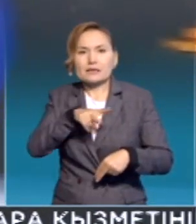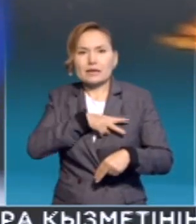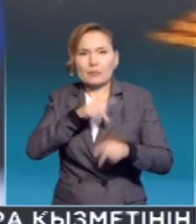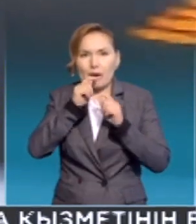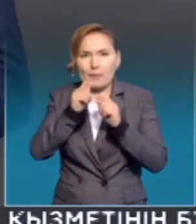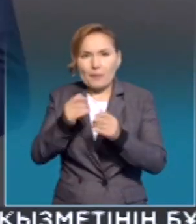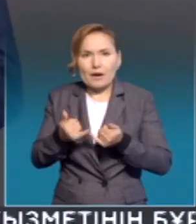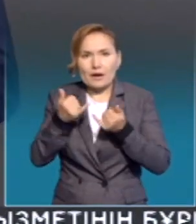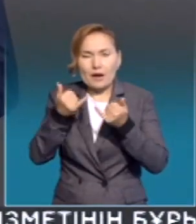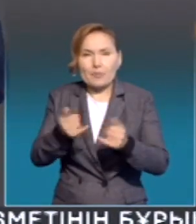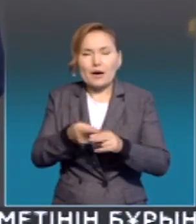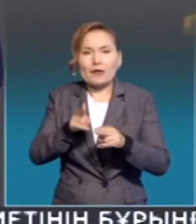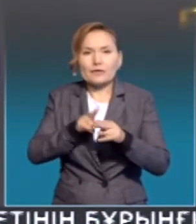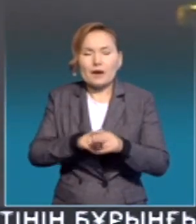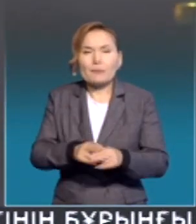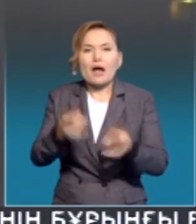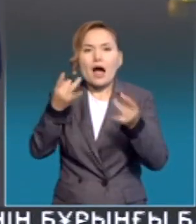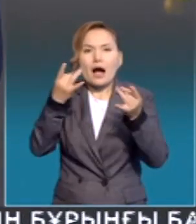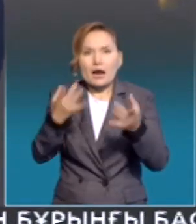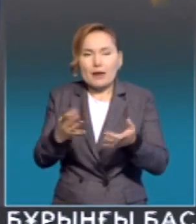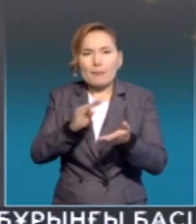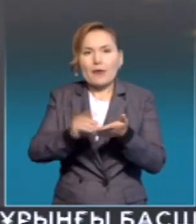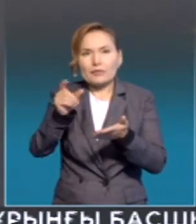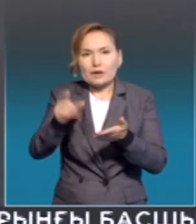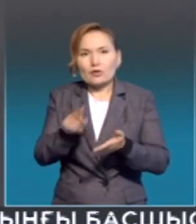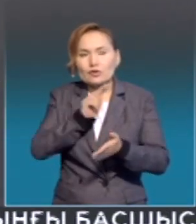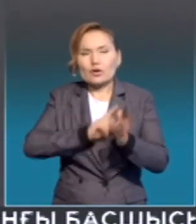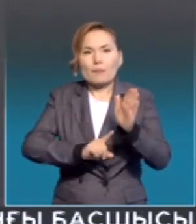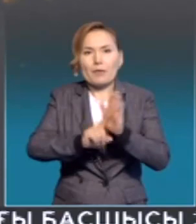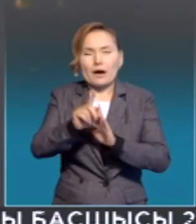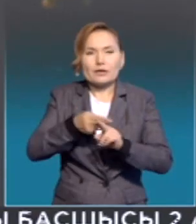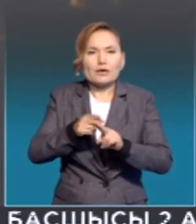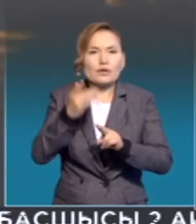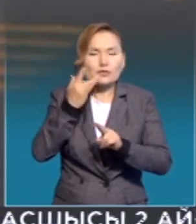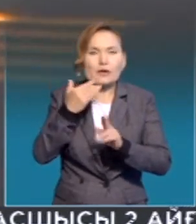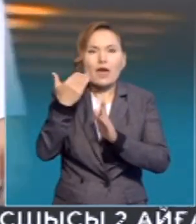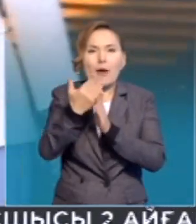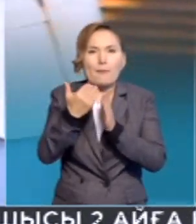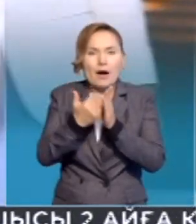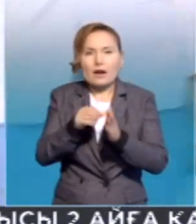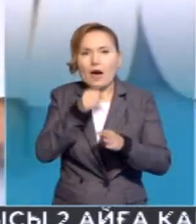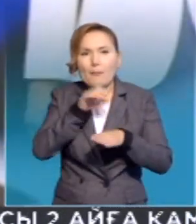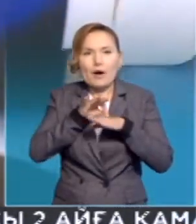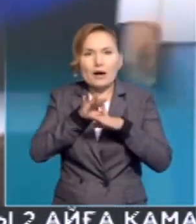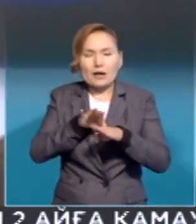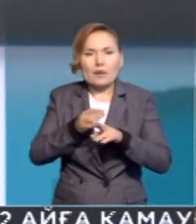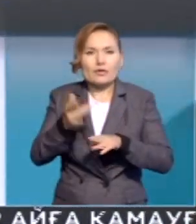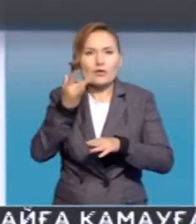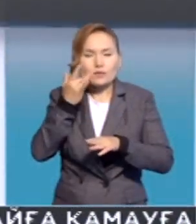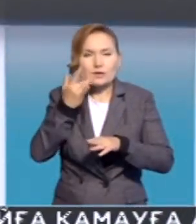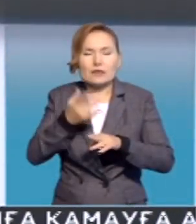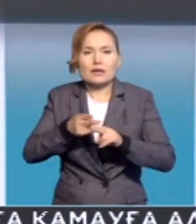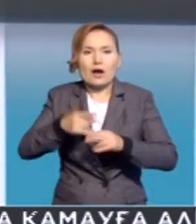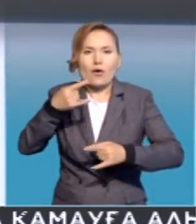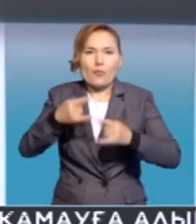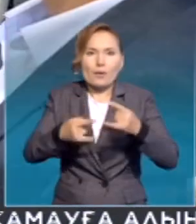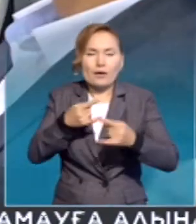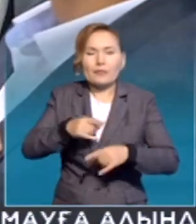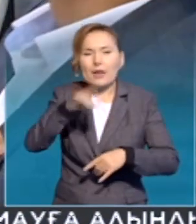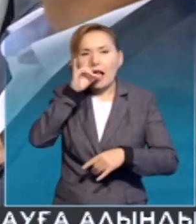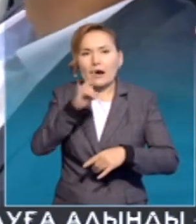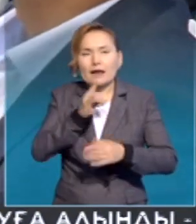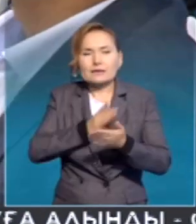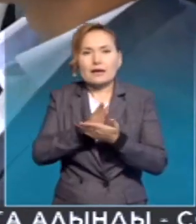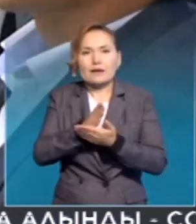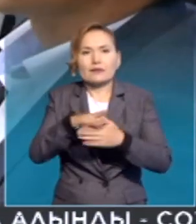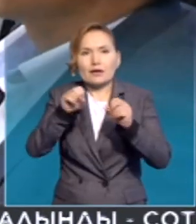марапатталды. Еңбек жолын қарапайым тілшіден бастаған ол ақпараттық саяси бағдарламаларды жүргізіп, білікті медиа жерретінде отандық бақ